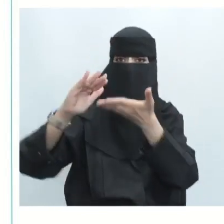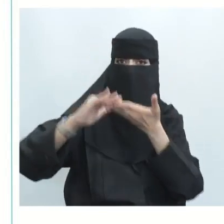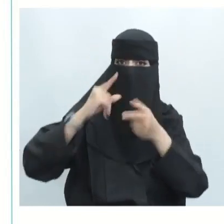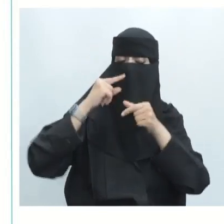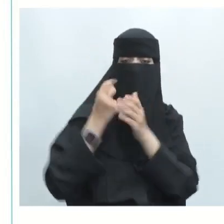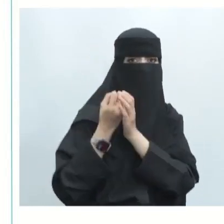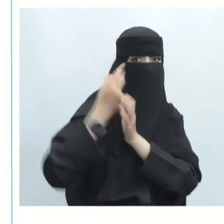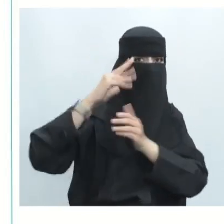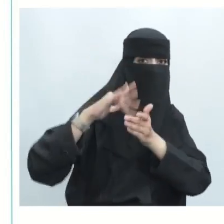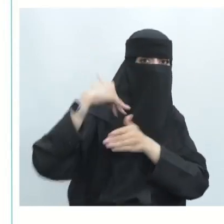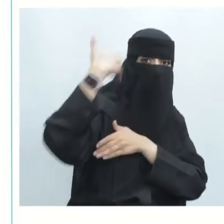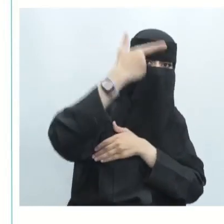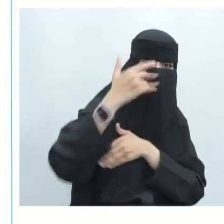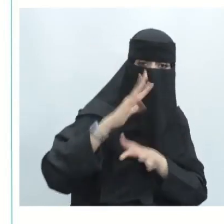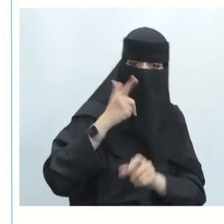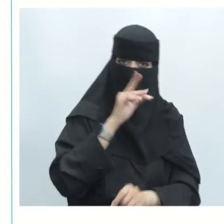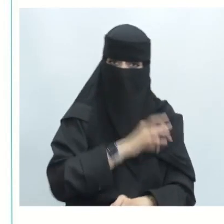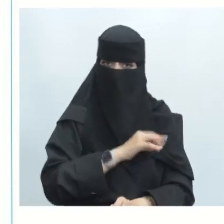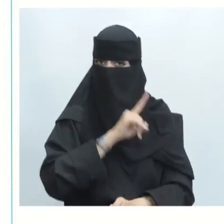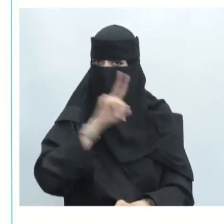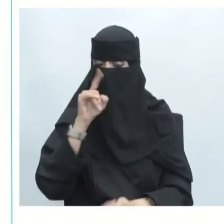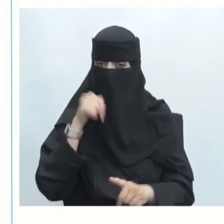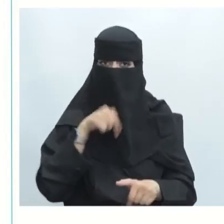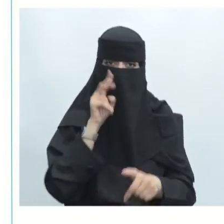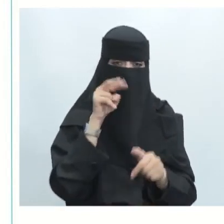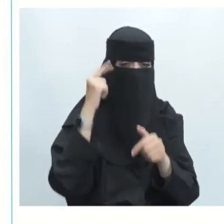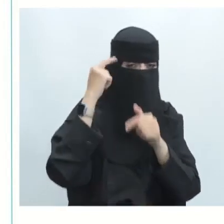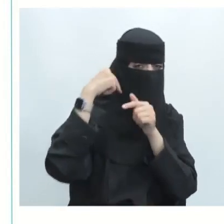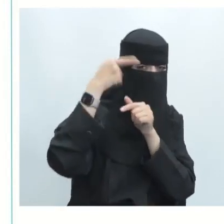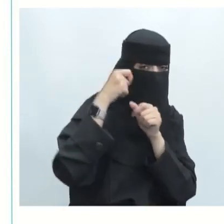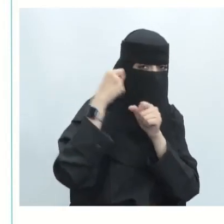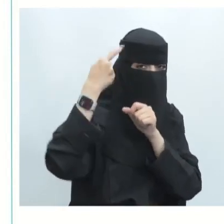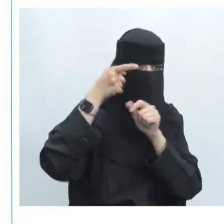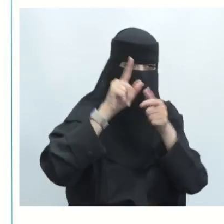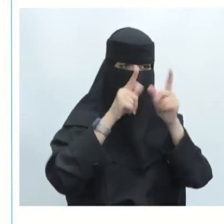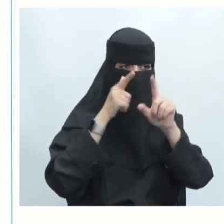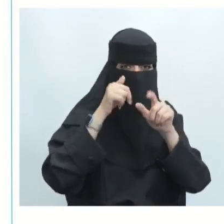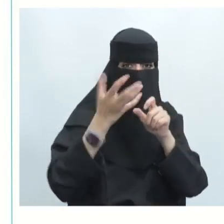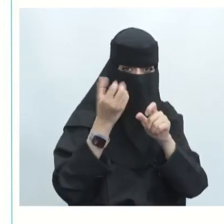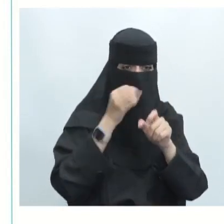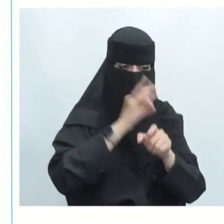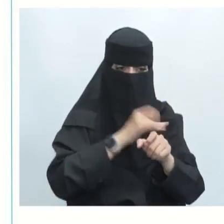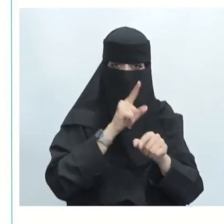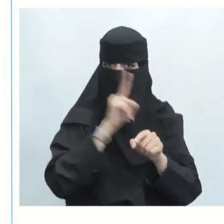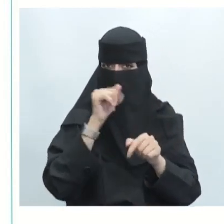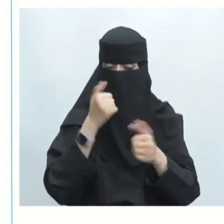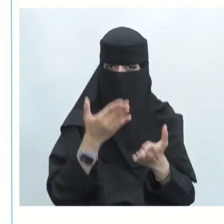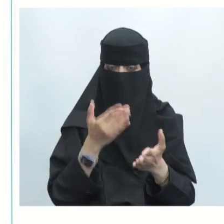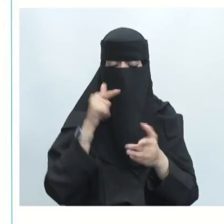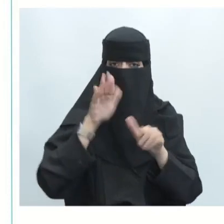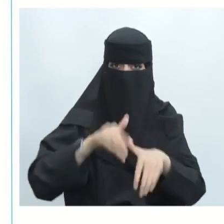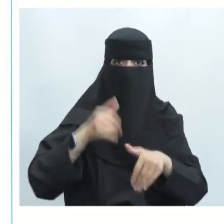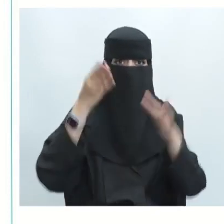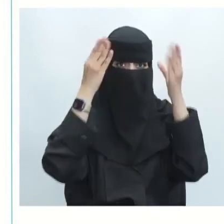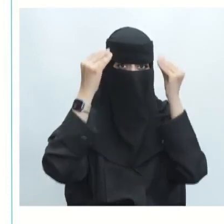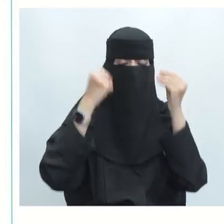التوقع في امكانيه جني الارباح ام لا من القرارات التي ينمو اتخاذه اذا المعلومات اذا هي قد